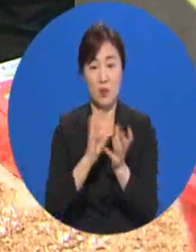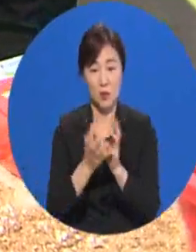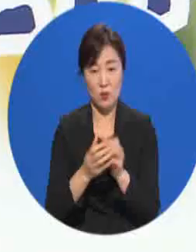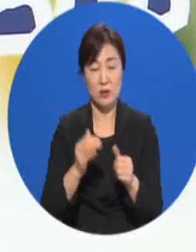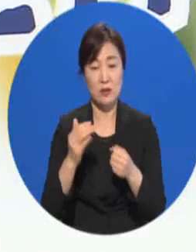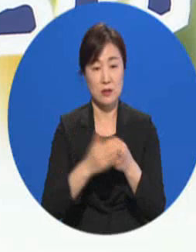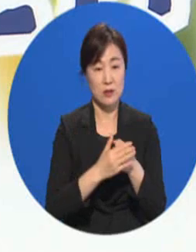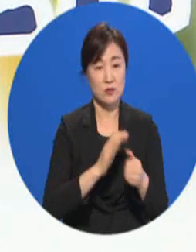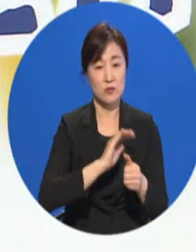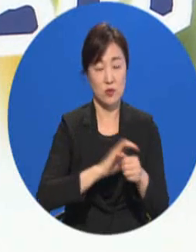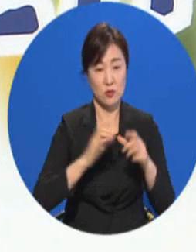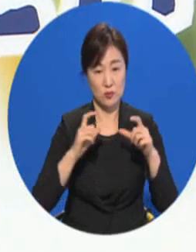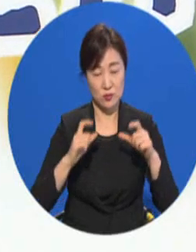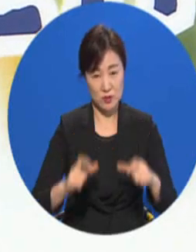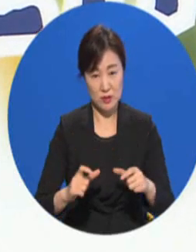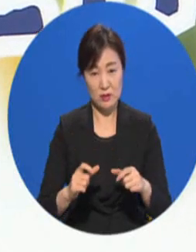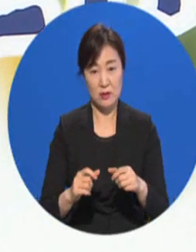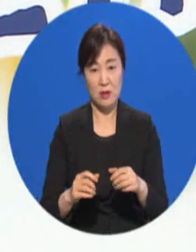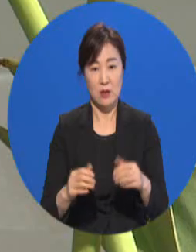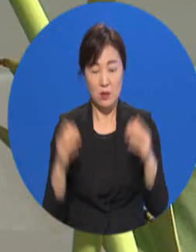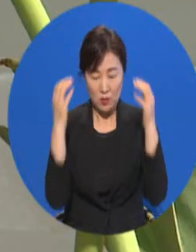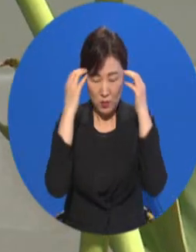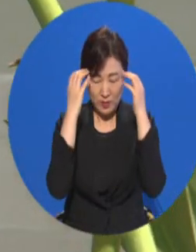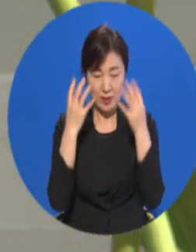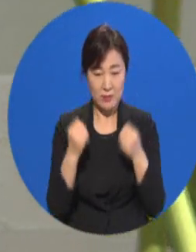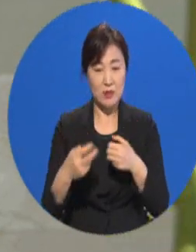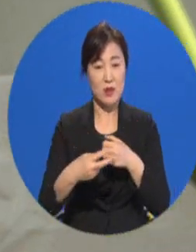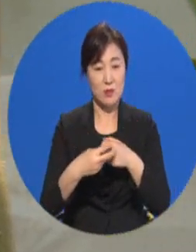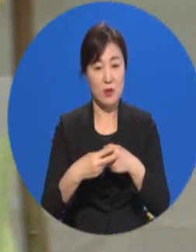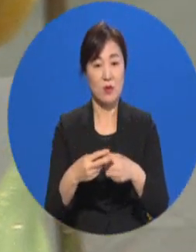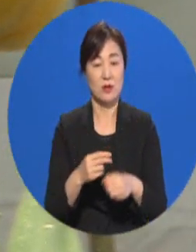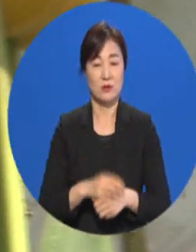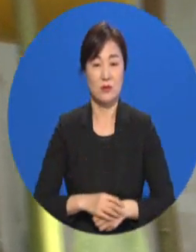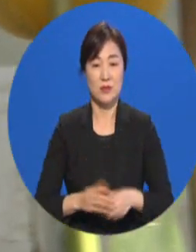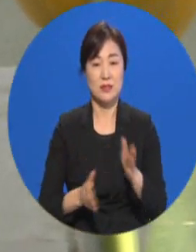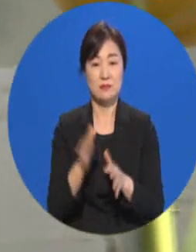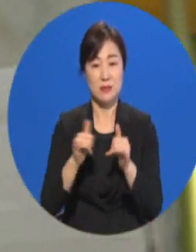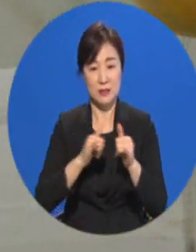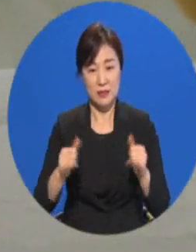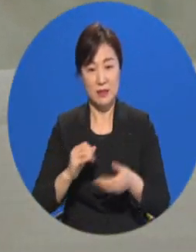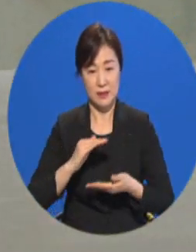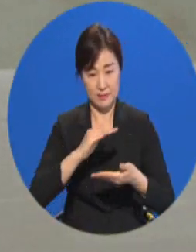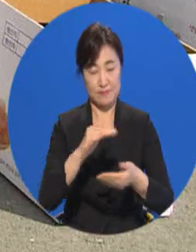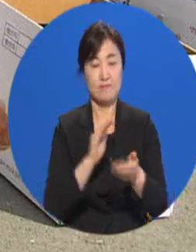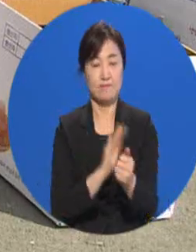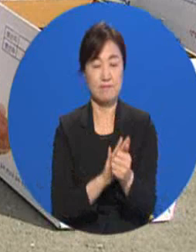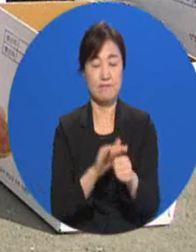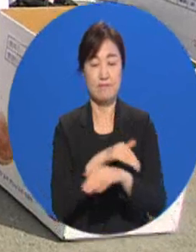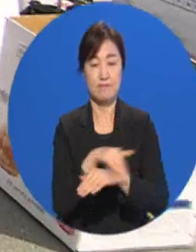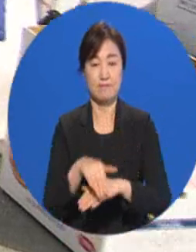경북에서 코로나19와 사투를 벌이는 의료진과 시민들에게 전달될 예정입니다.